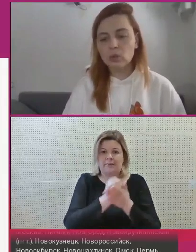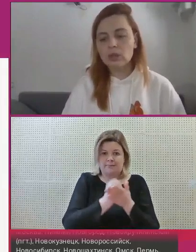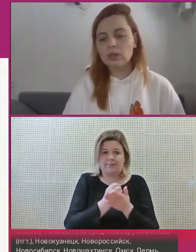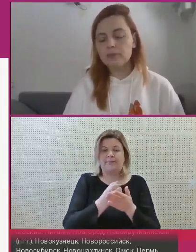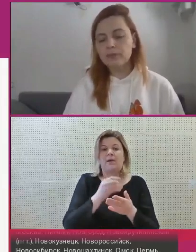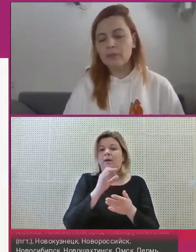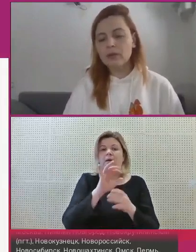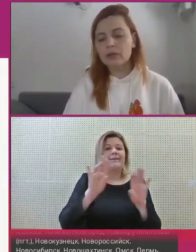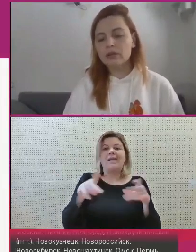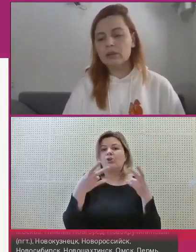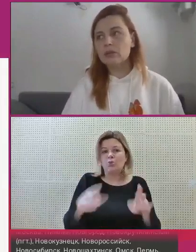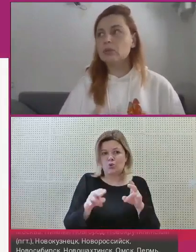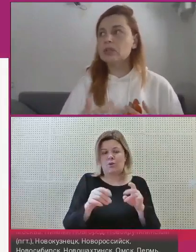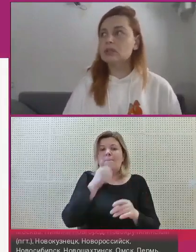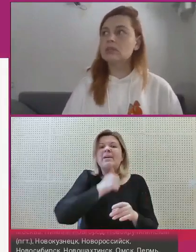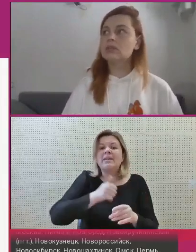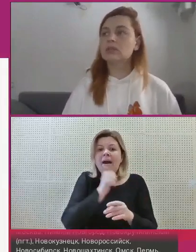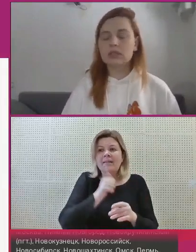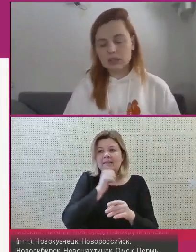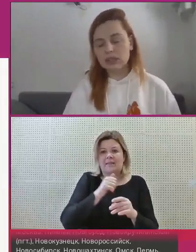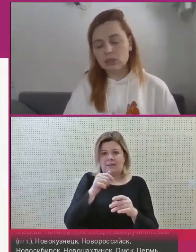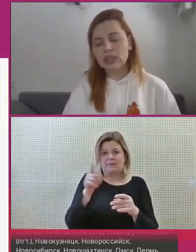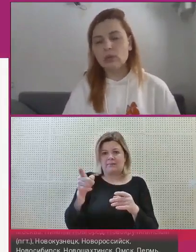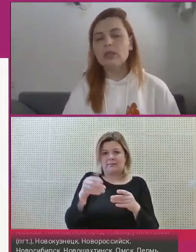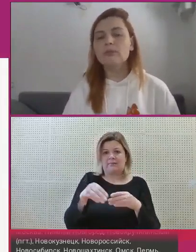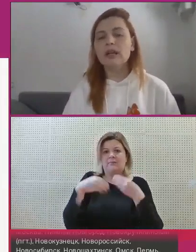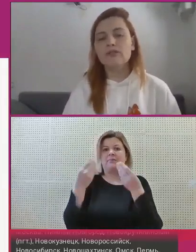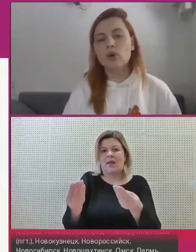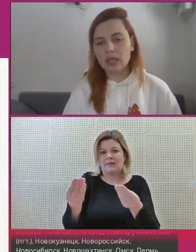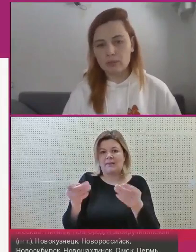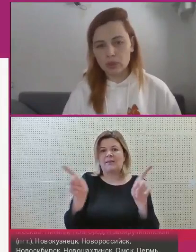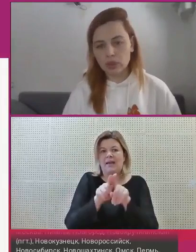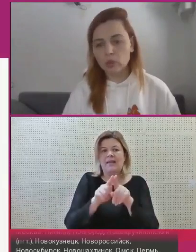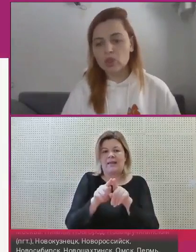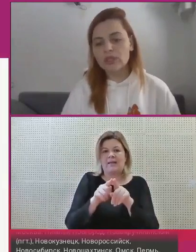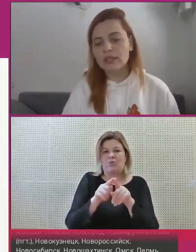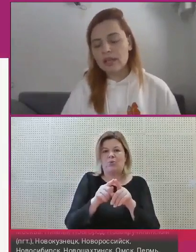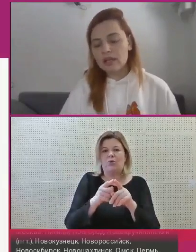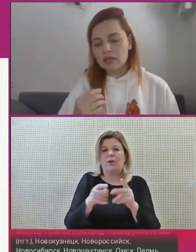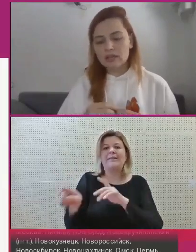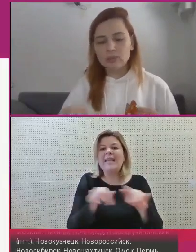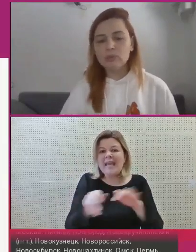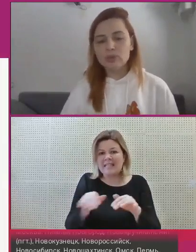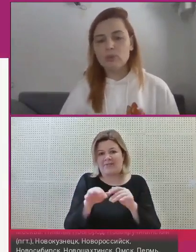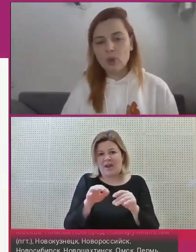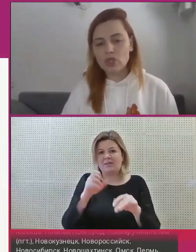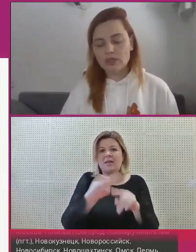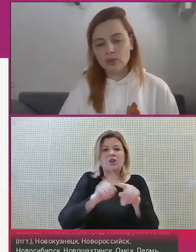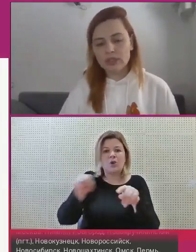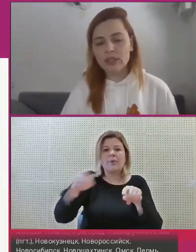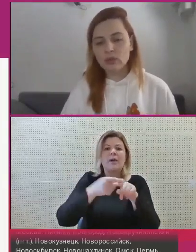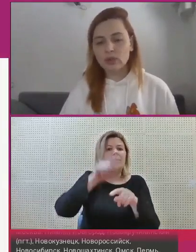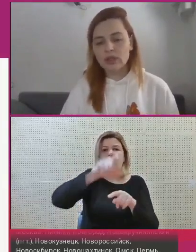да, которые, ну, с которыми им некомфортно работать. Лучше пусть будет